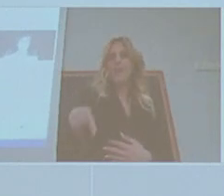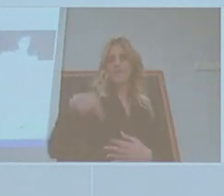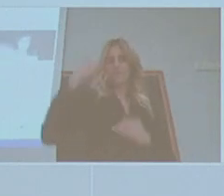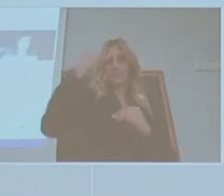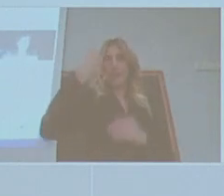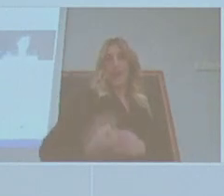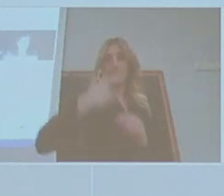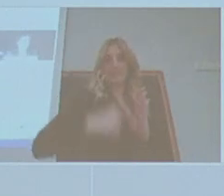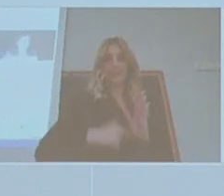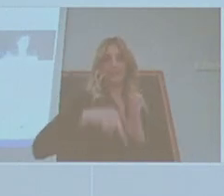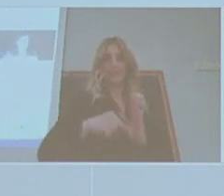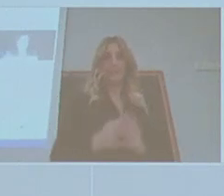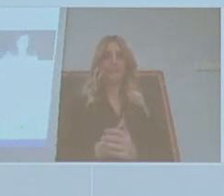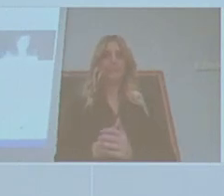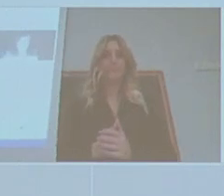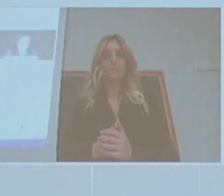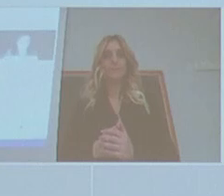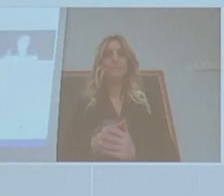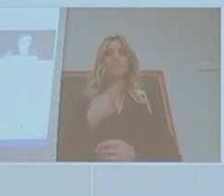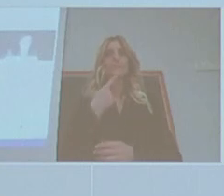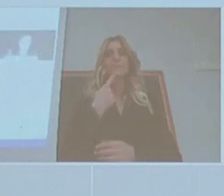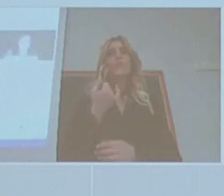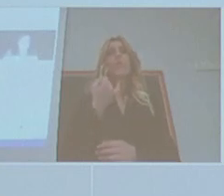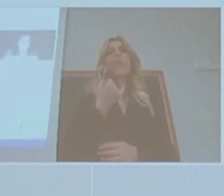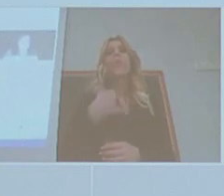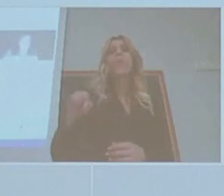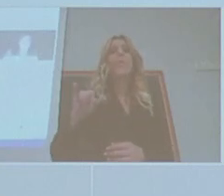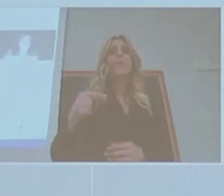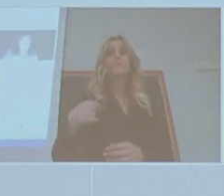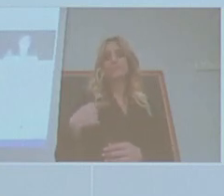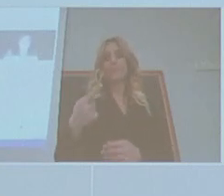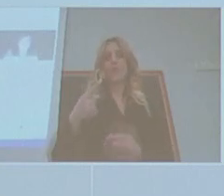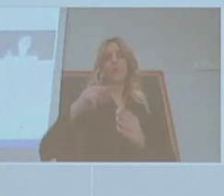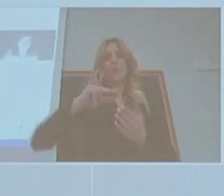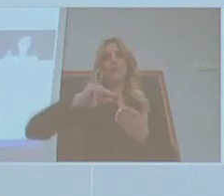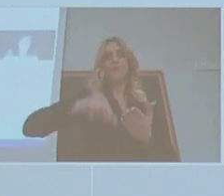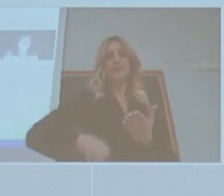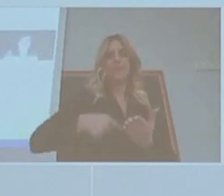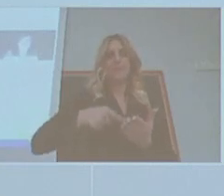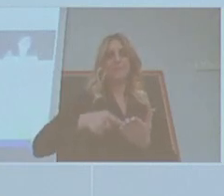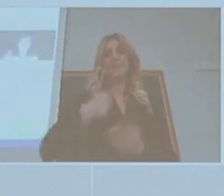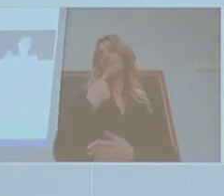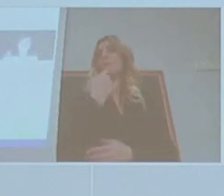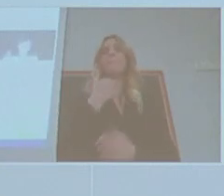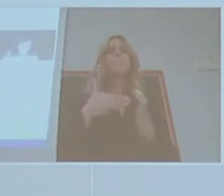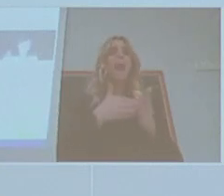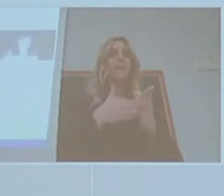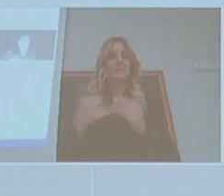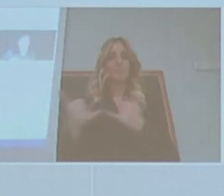e il periodo, diciamo, ultimo per iscriversi sarà la fine del mese di dicembre.